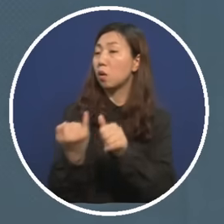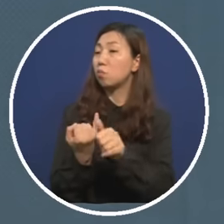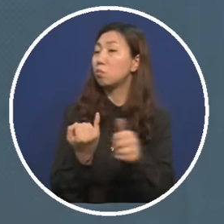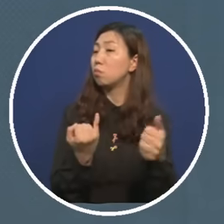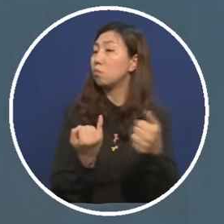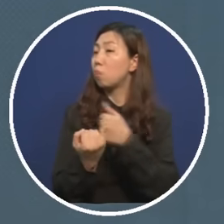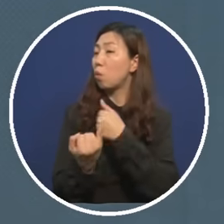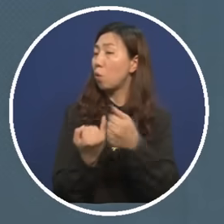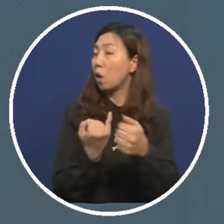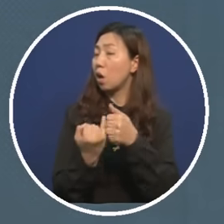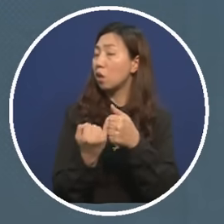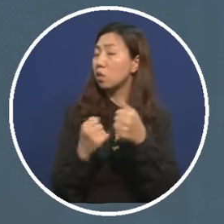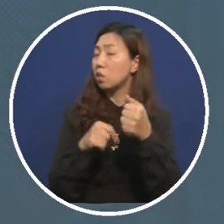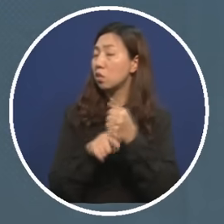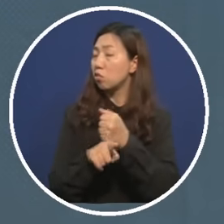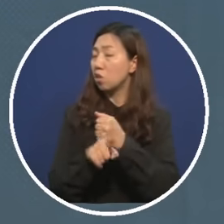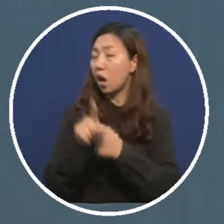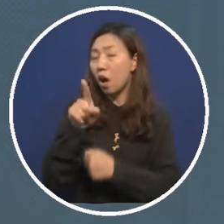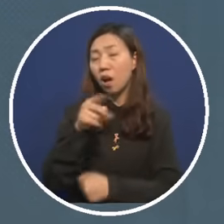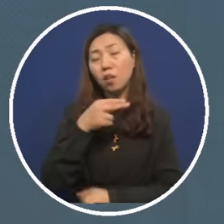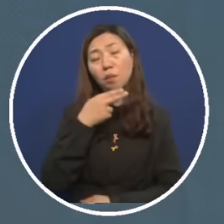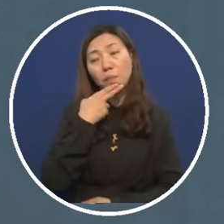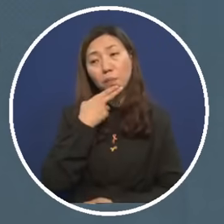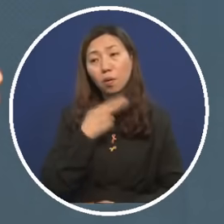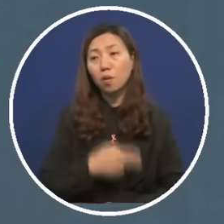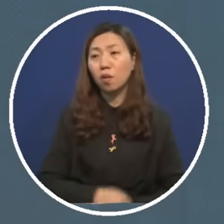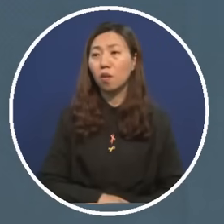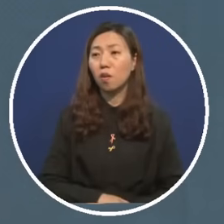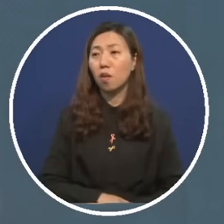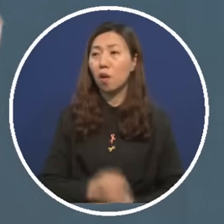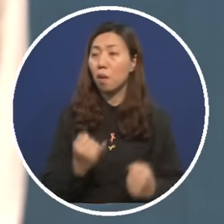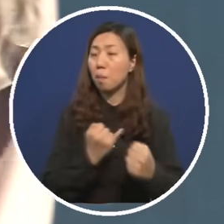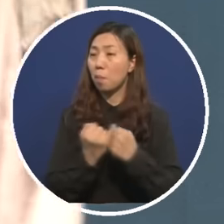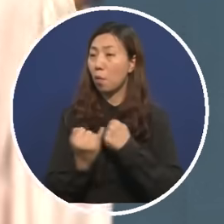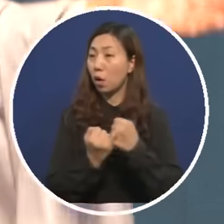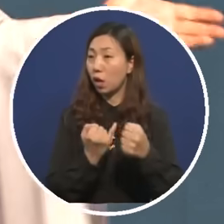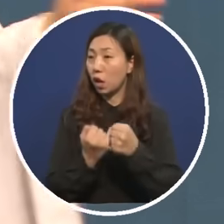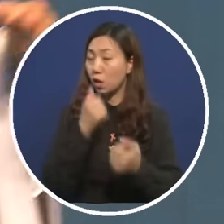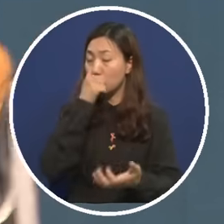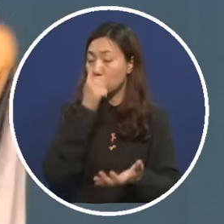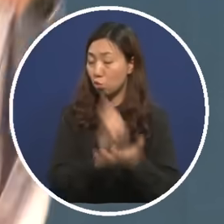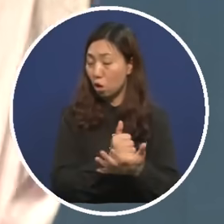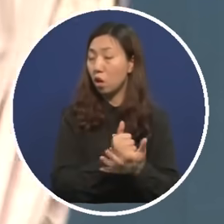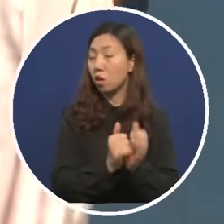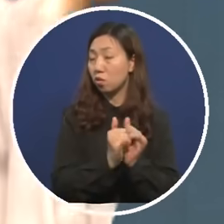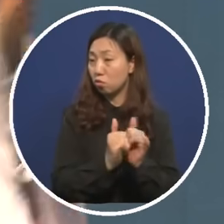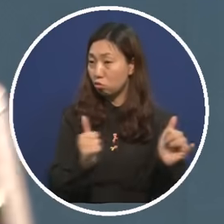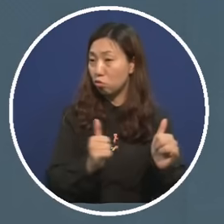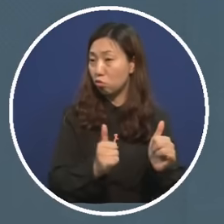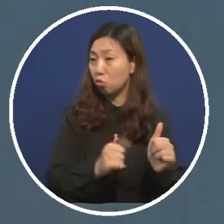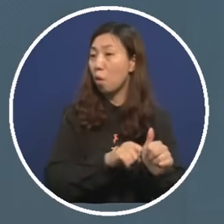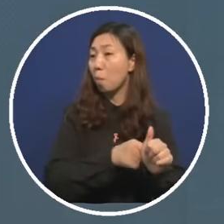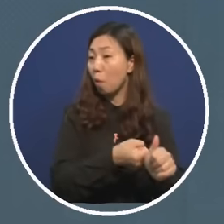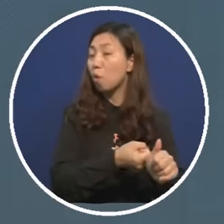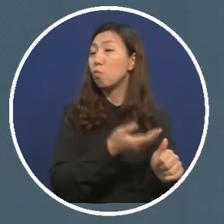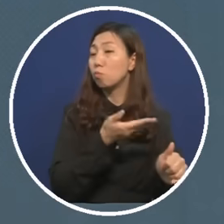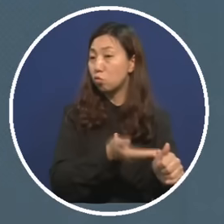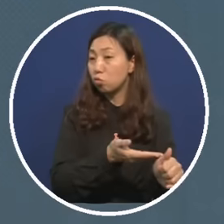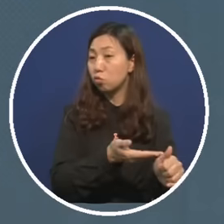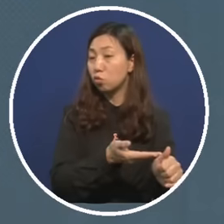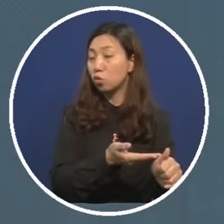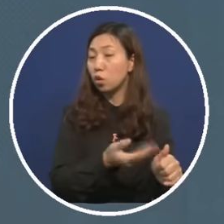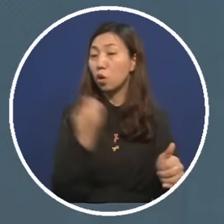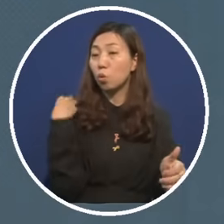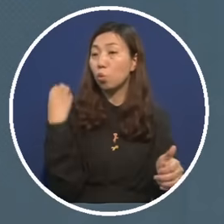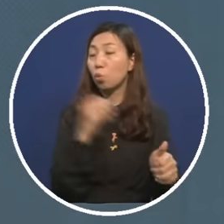폭행당할 아무런 이유가 없다. 그러니까 폭행범으로 처벌을 하고 처벌받고 돌아오면 난 또 아내로